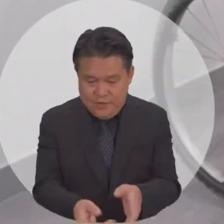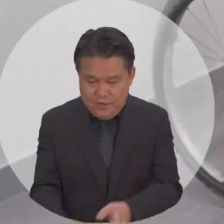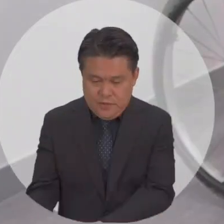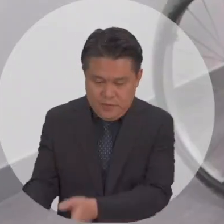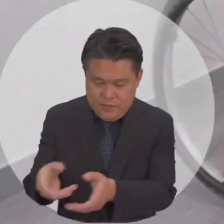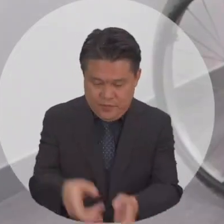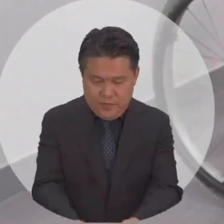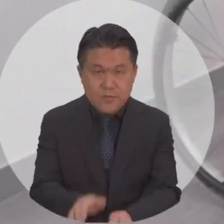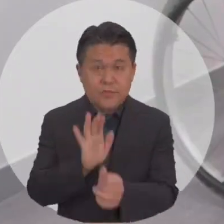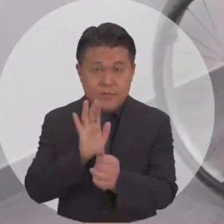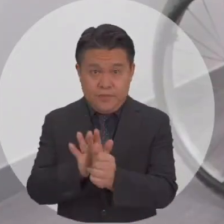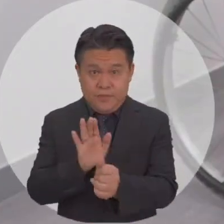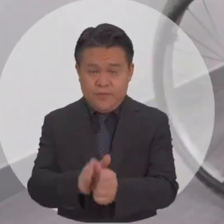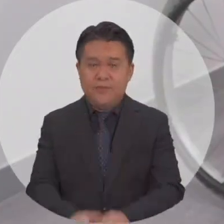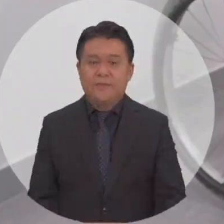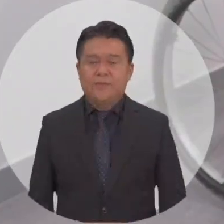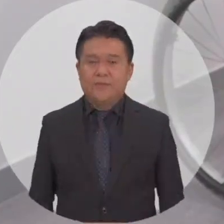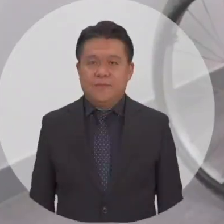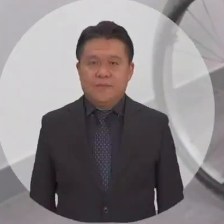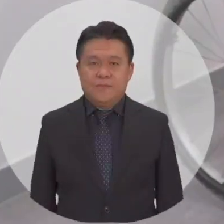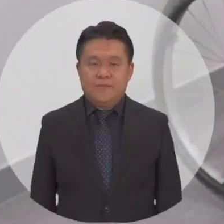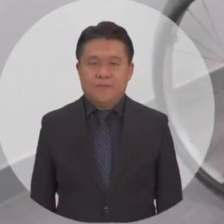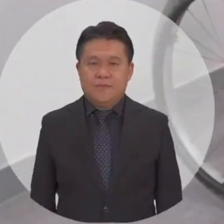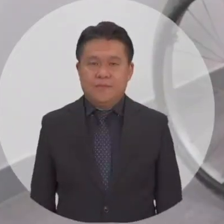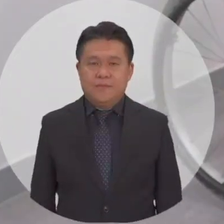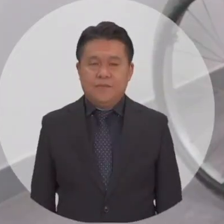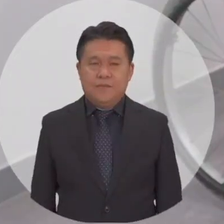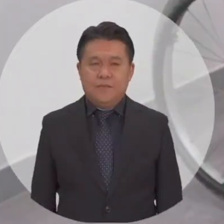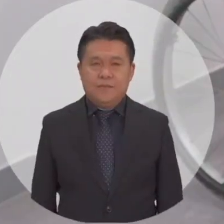대상자의 발을 받침대에 올립니다.